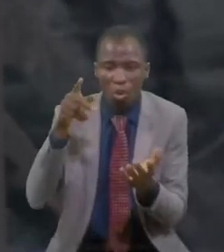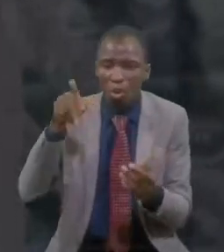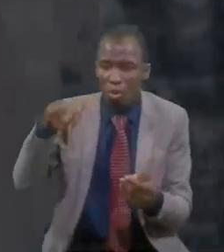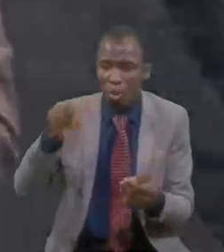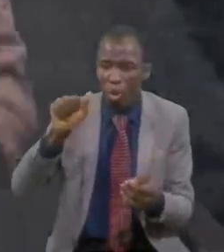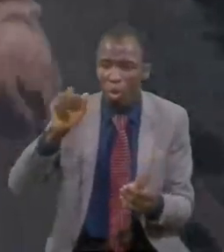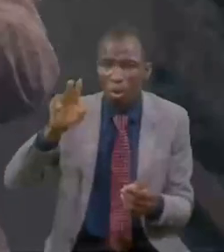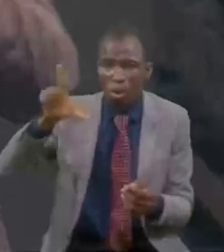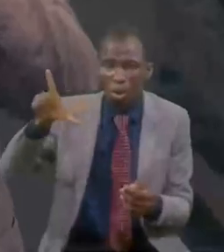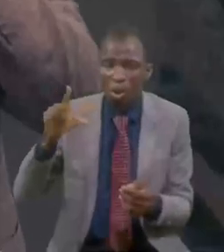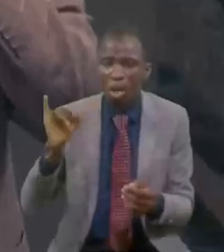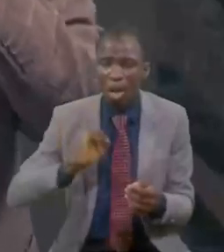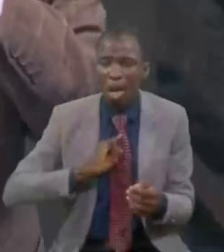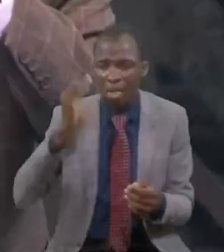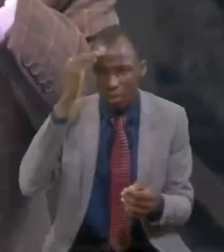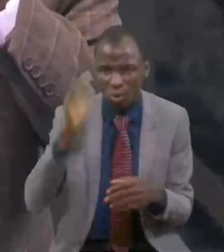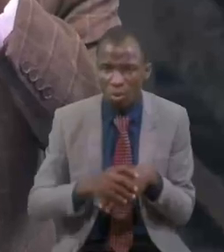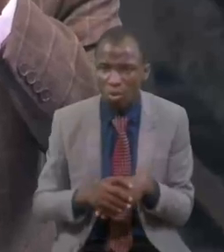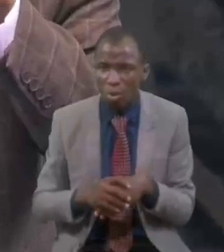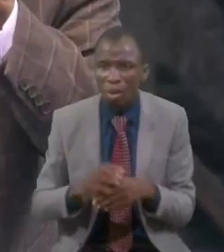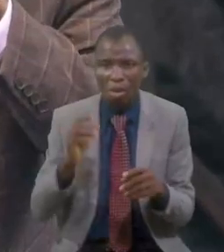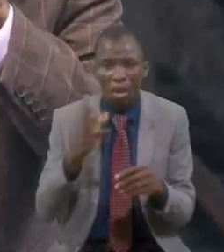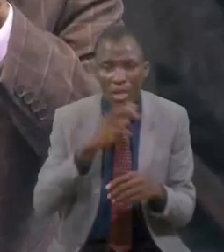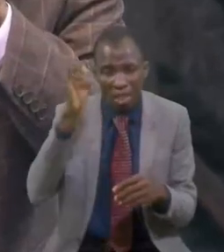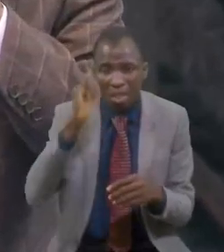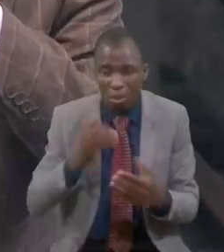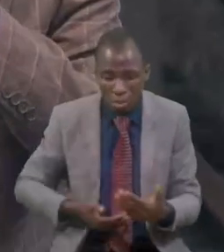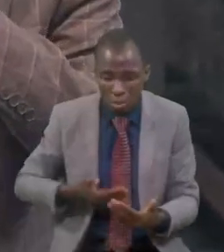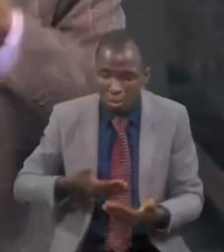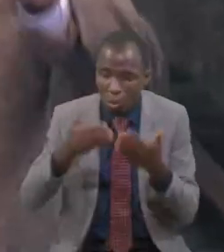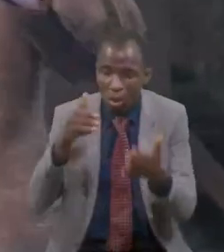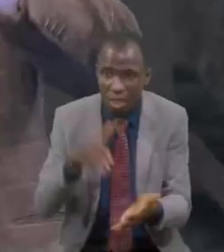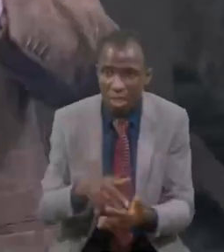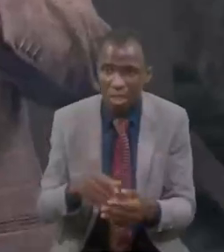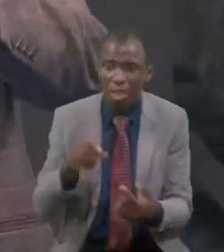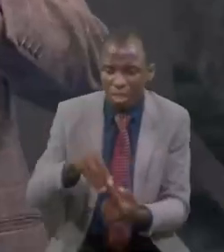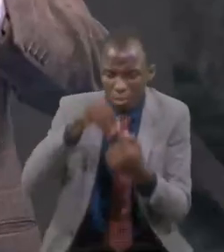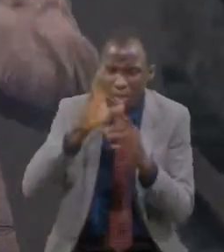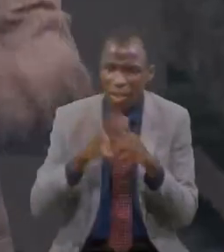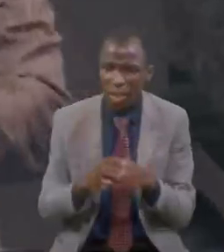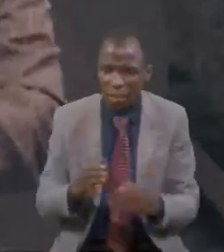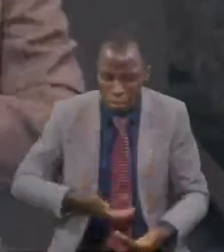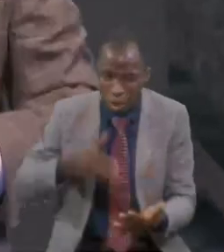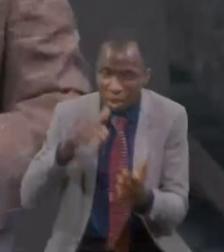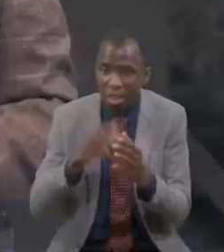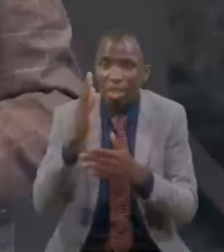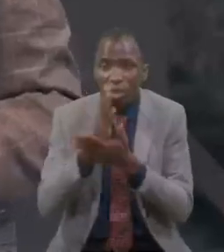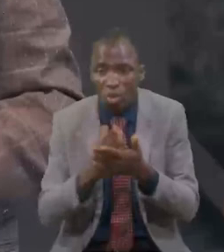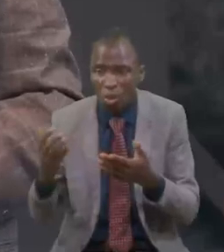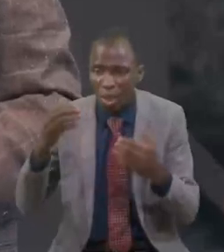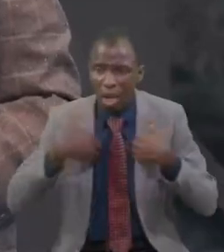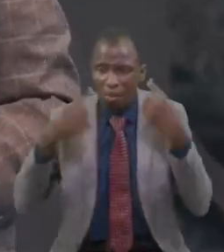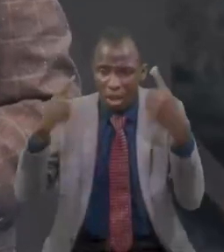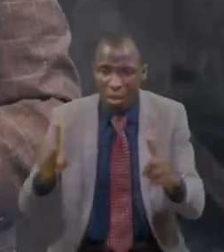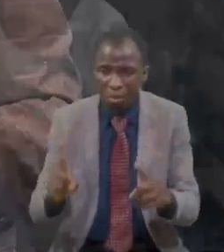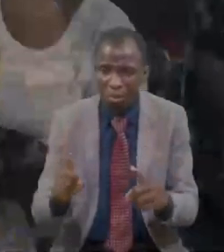connais Jésus je connais Paul Paul était un homme méchant mais maintenant né de nouveau il est particulier spécial quelque